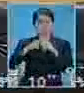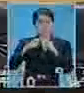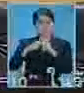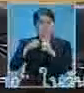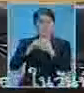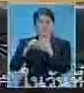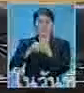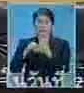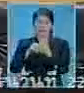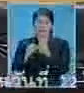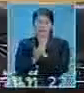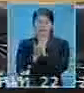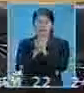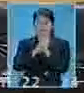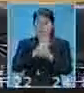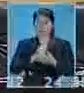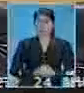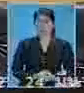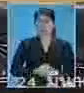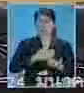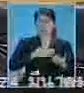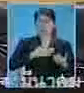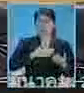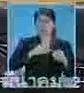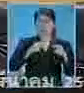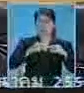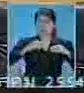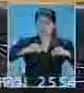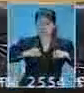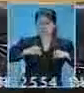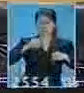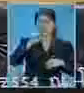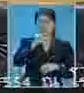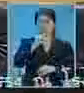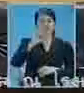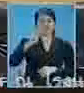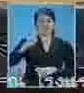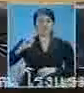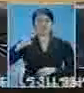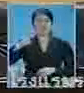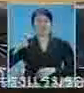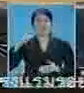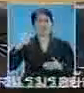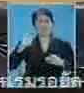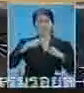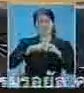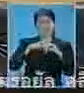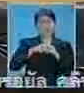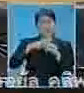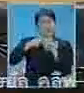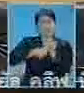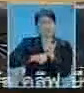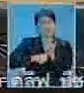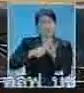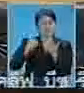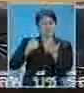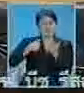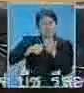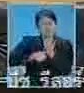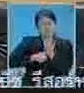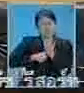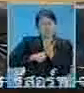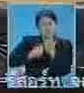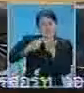ก้ไขปัญหากันต่อณวันที่เรารับ SME มาจากท่านสัดส่วนหนี้เสียเนี่ยสูงกว่า 50%